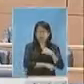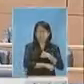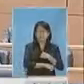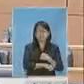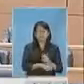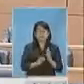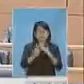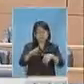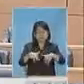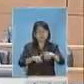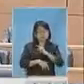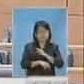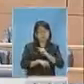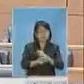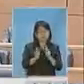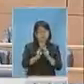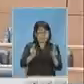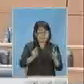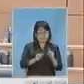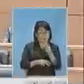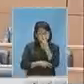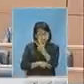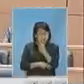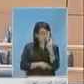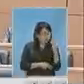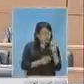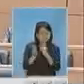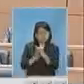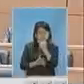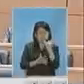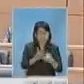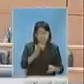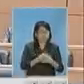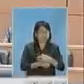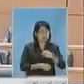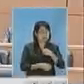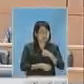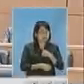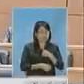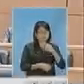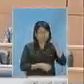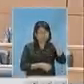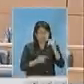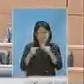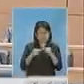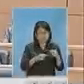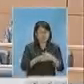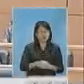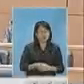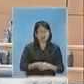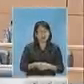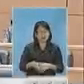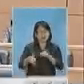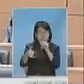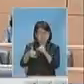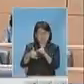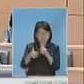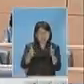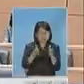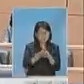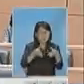ชนเขาเป็นกรรมการครับแต่ผมจะพูดต่อว่าเมื่อท่านและพรรคการเมือง